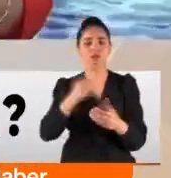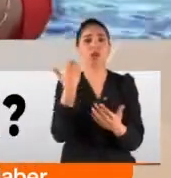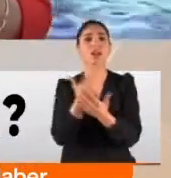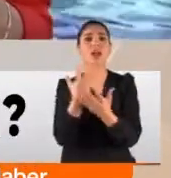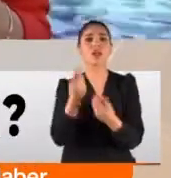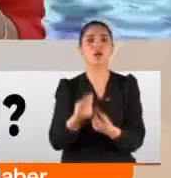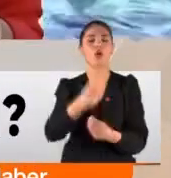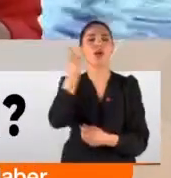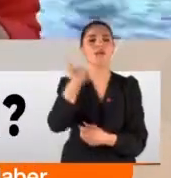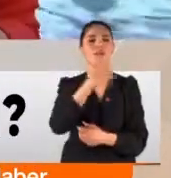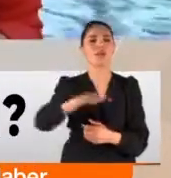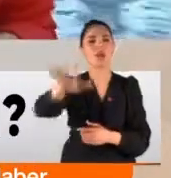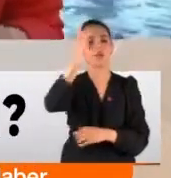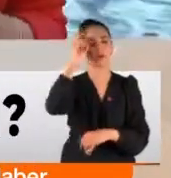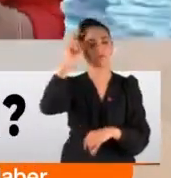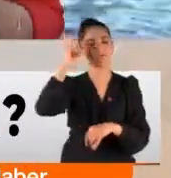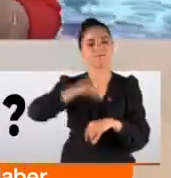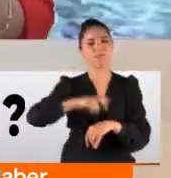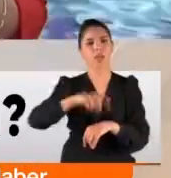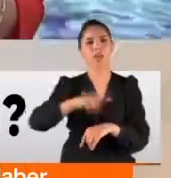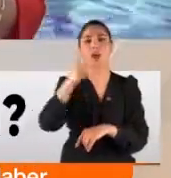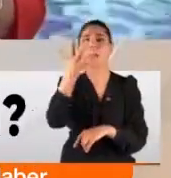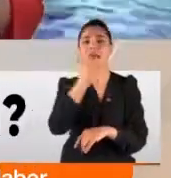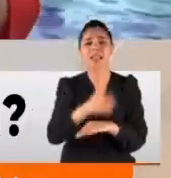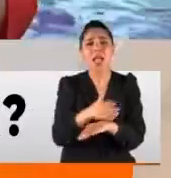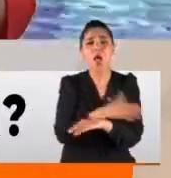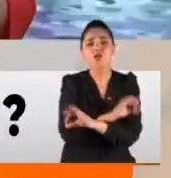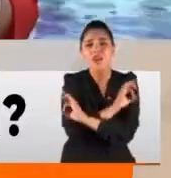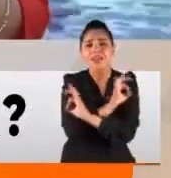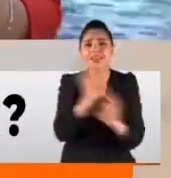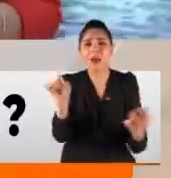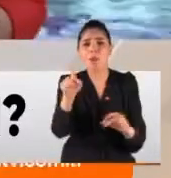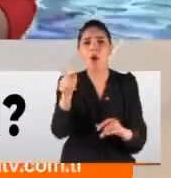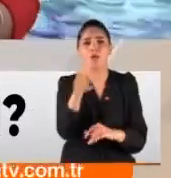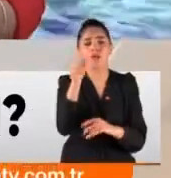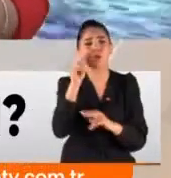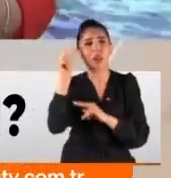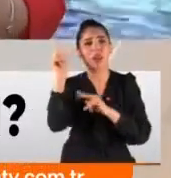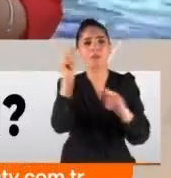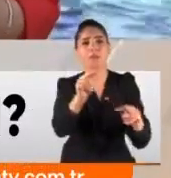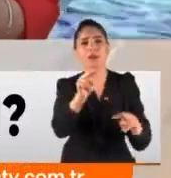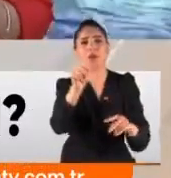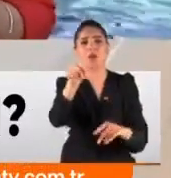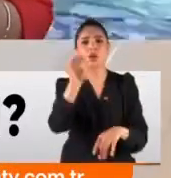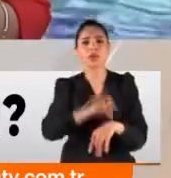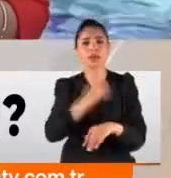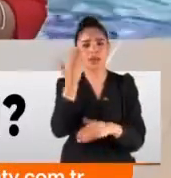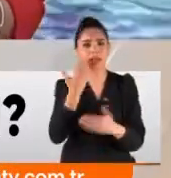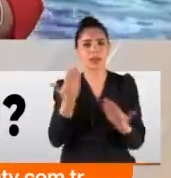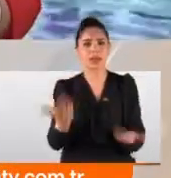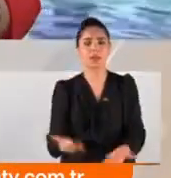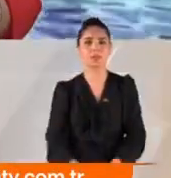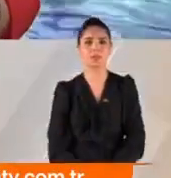kaydedilen görüntüler hafızalarımıza kazındı. Tam bundan 5 yıl önceydi. Şimdi o görüntülere gidelim ve o an kaydedilenleri izleyelim.